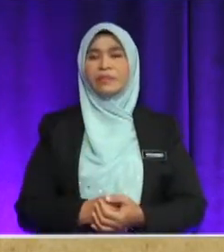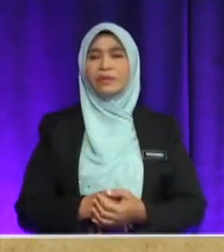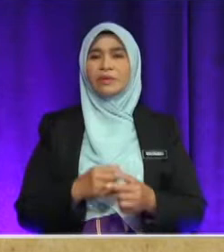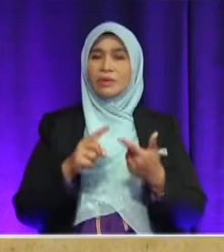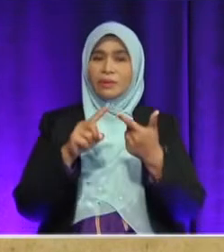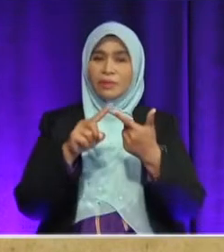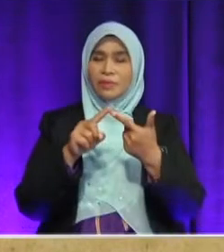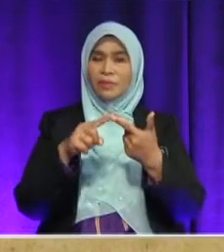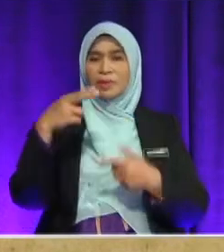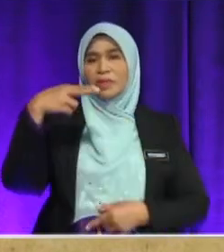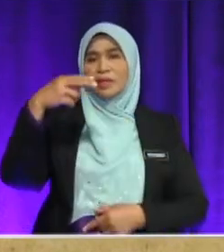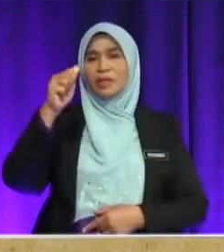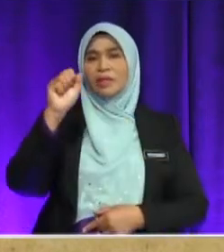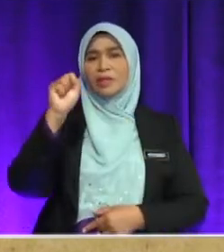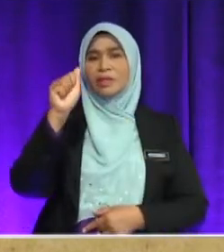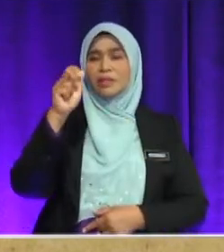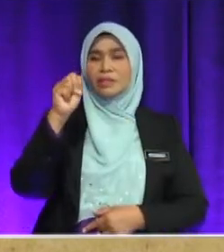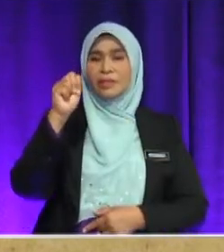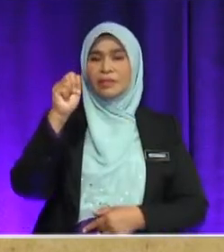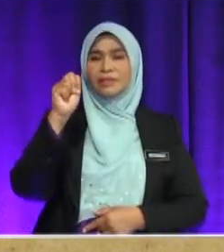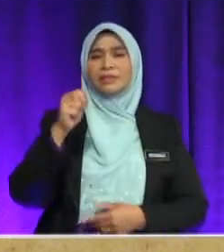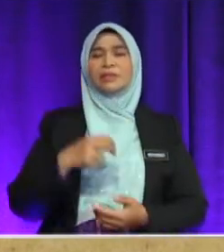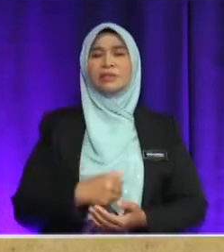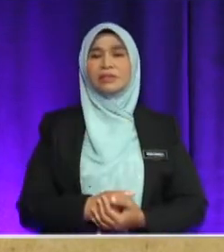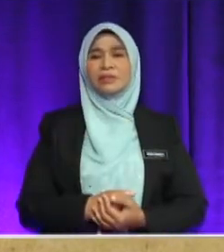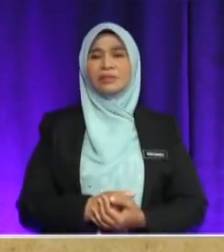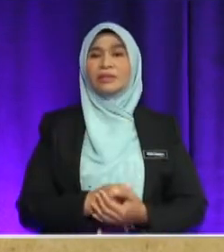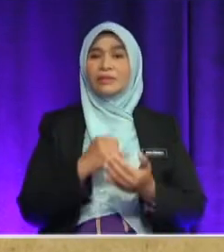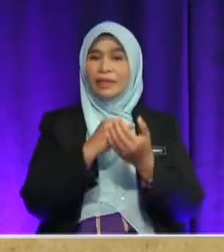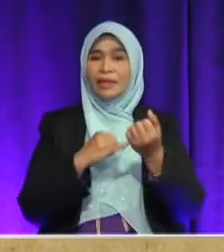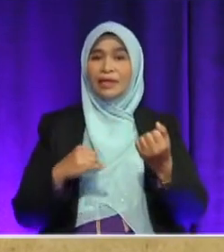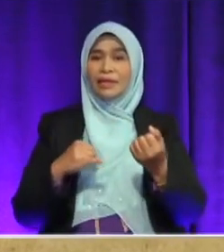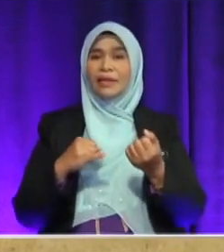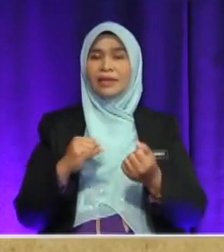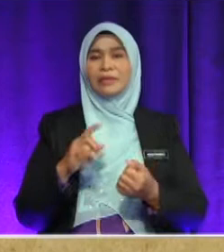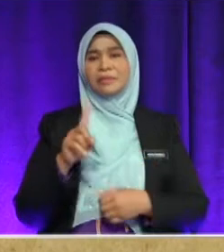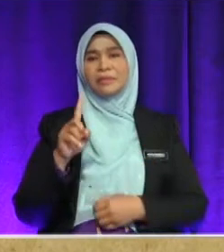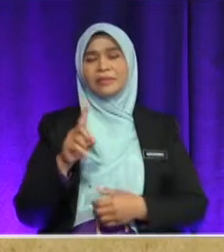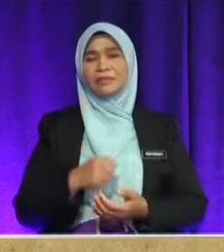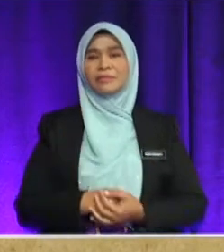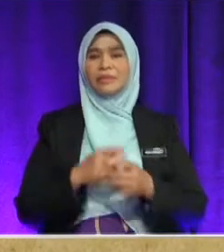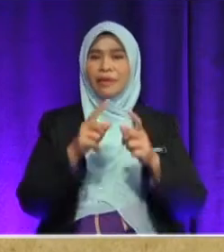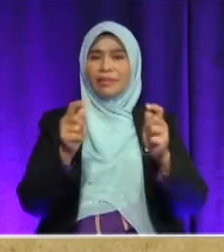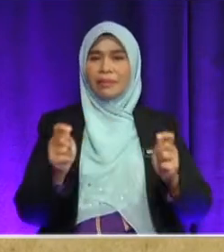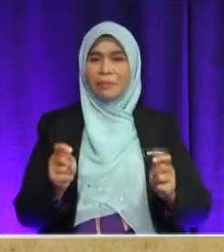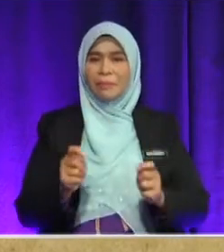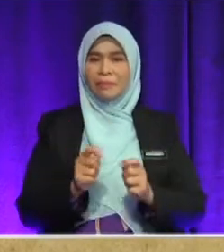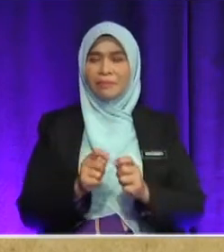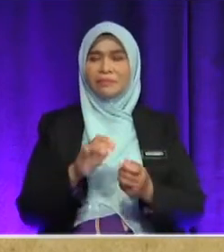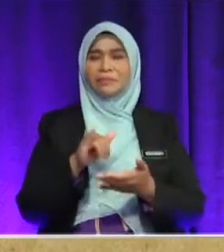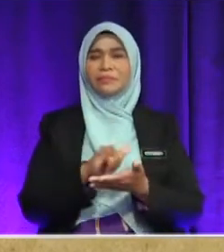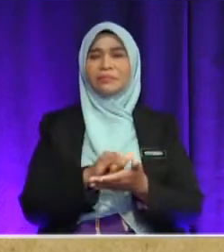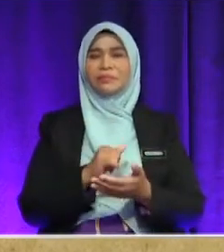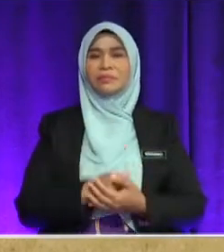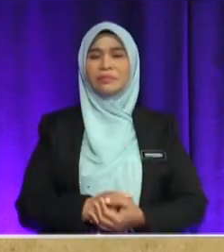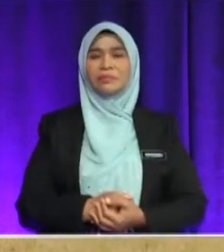kedua Hasan al-banna save ini coba Hai ahadina subur haha